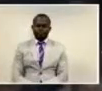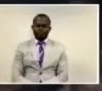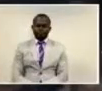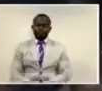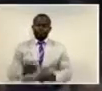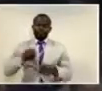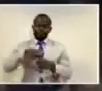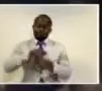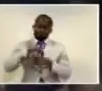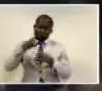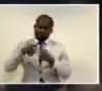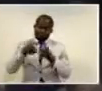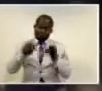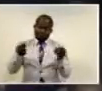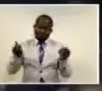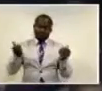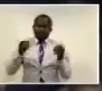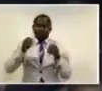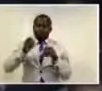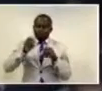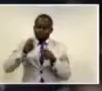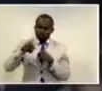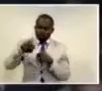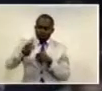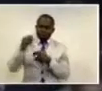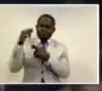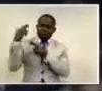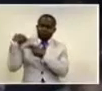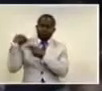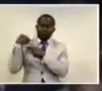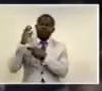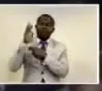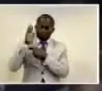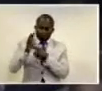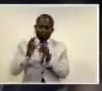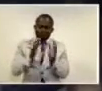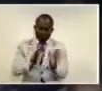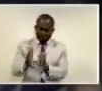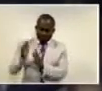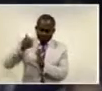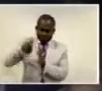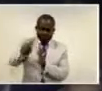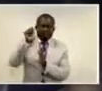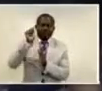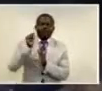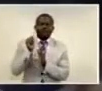turaza kubitunganya cyangwa ababishinzwe ndaza kubatunganya